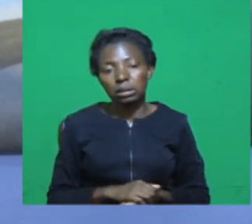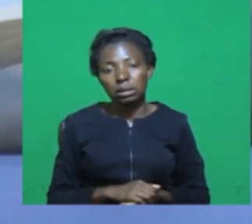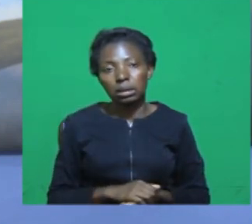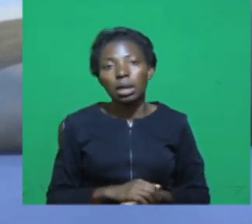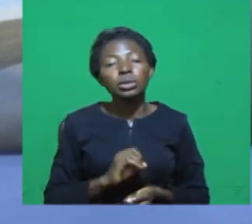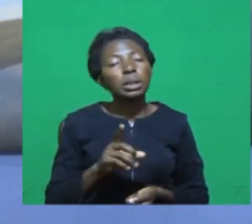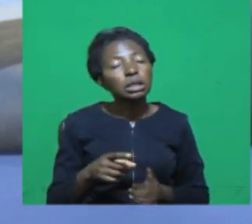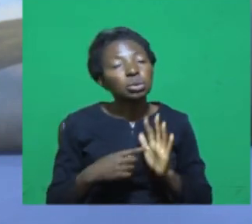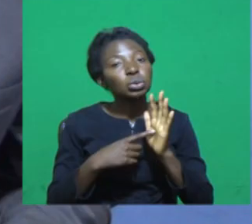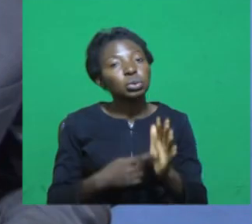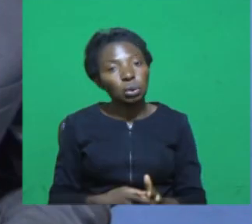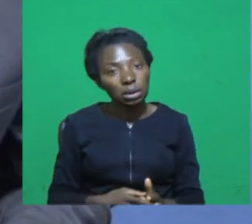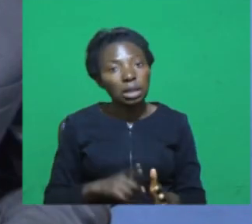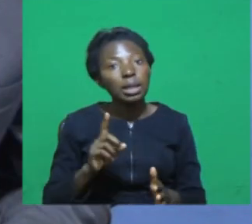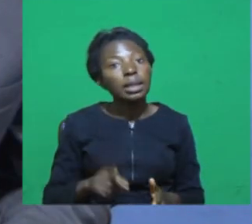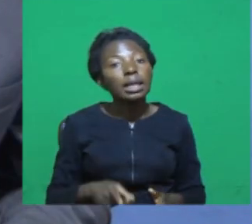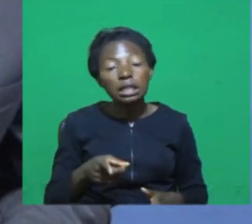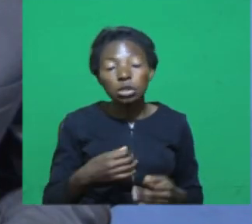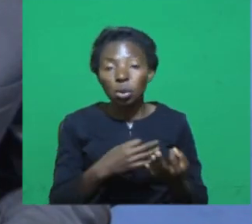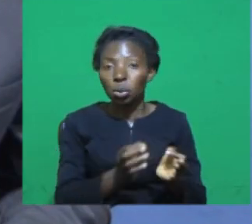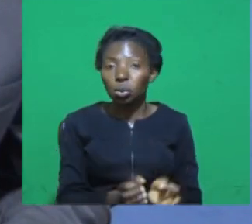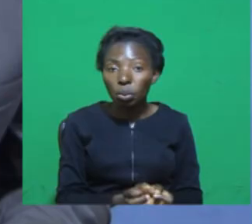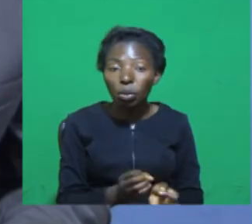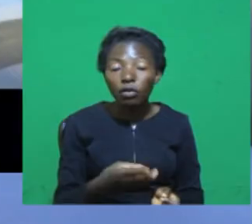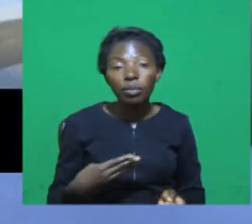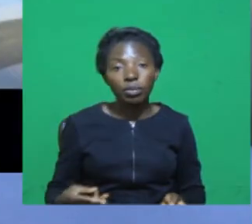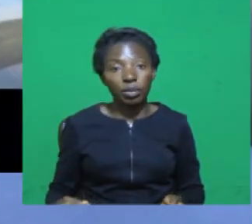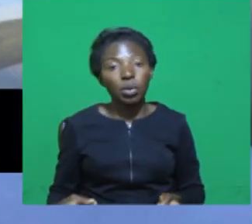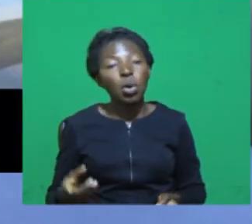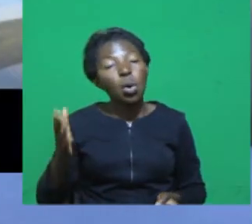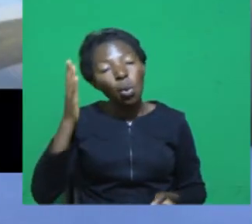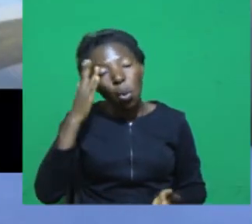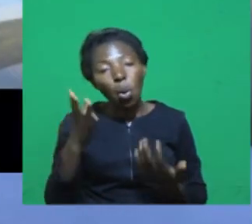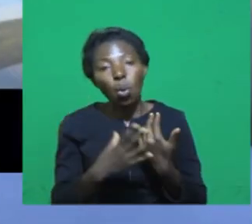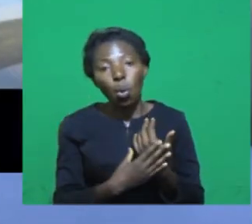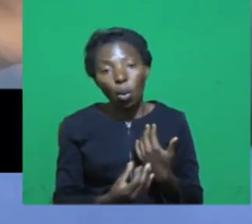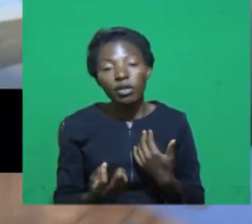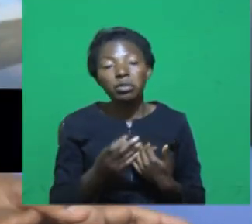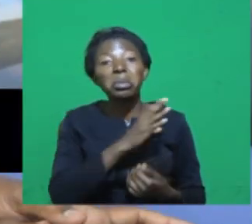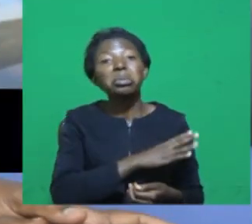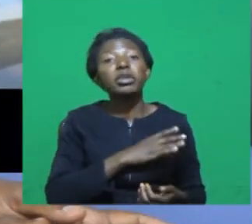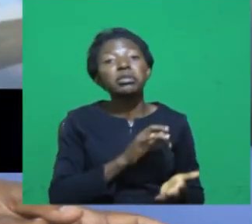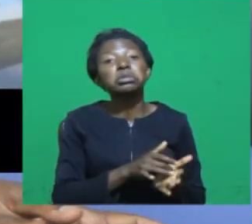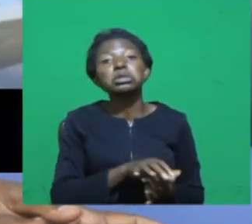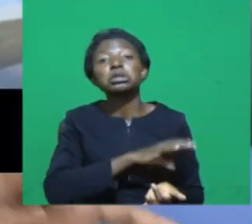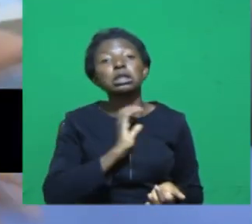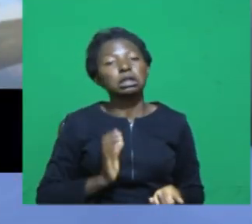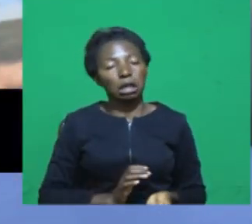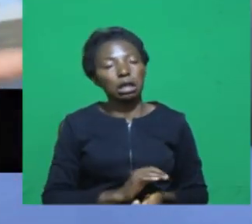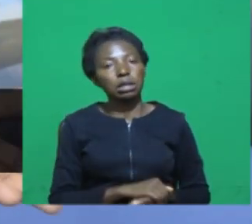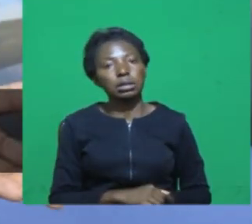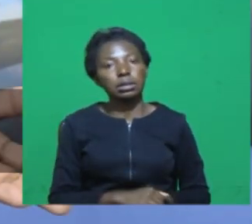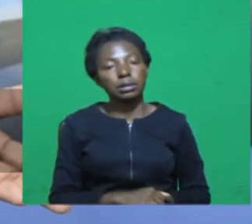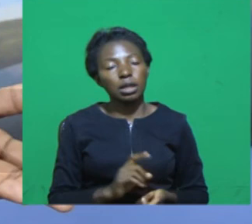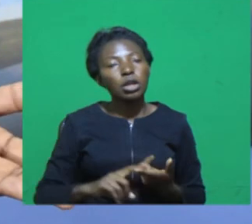iroro, rungonoburitsa kuti iboka revatendi vanotodza karekta yaMwari.